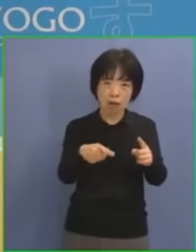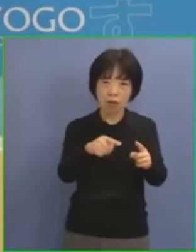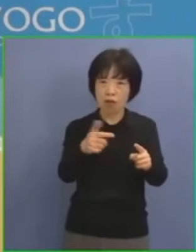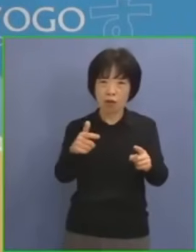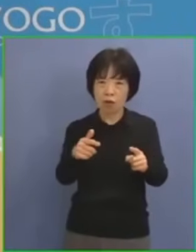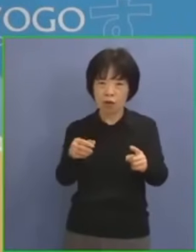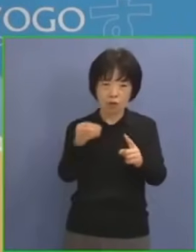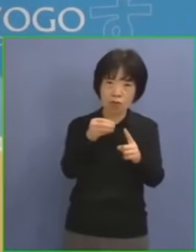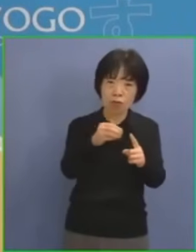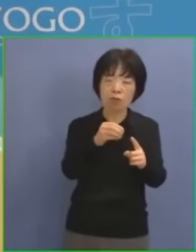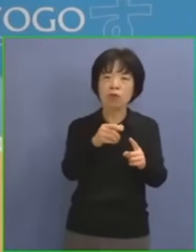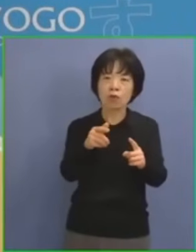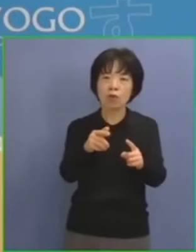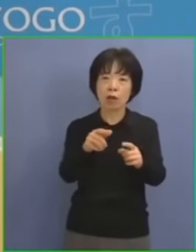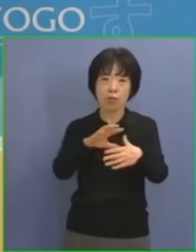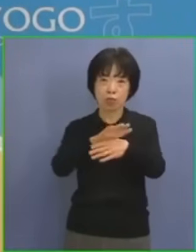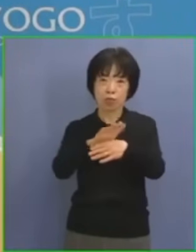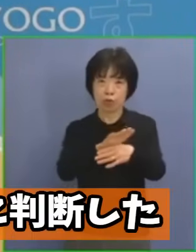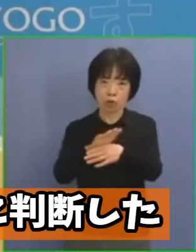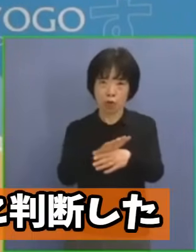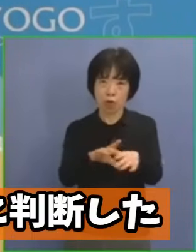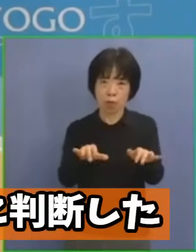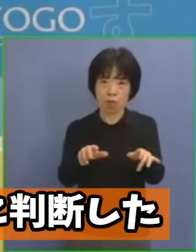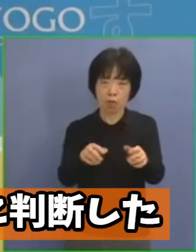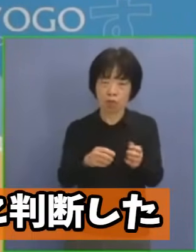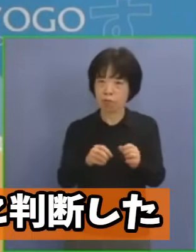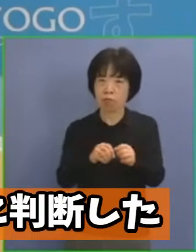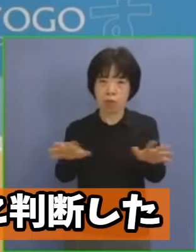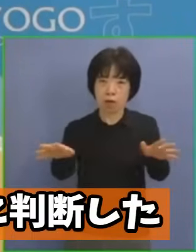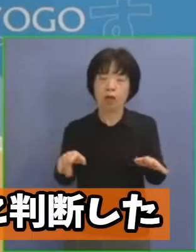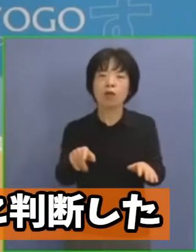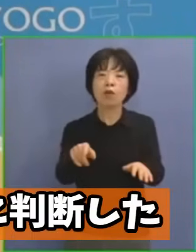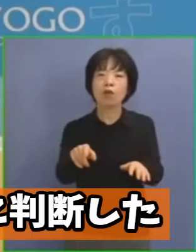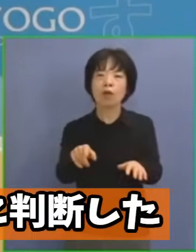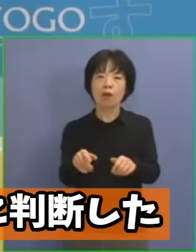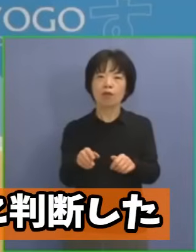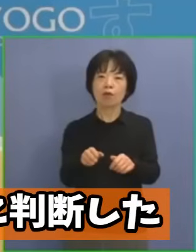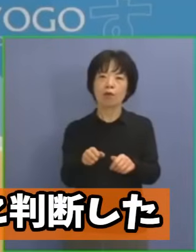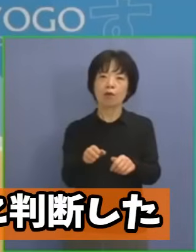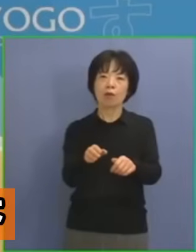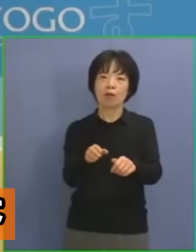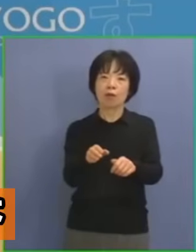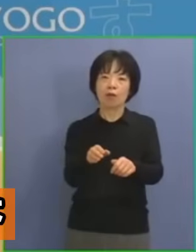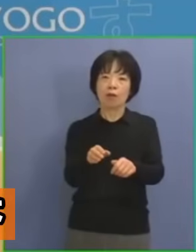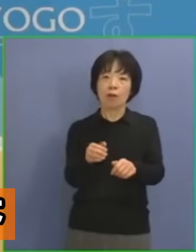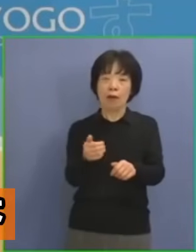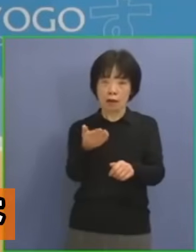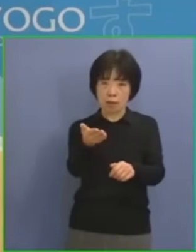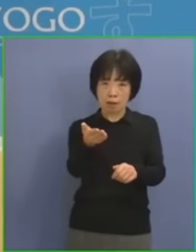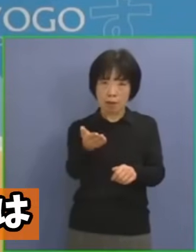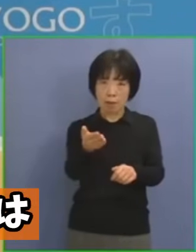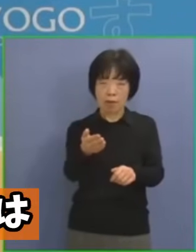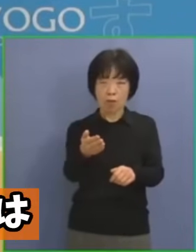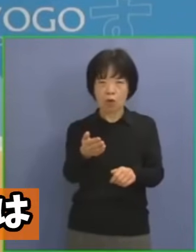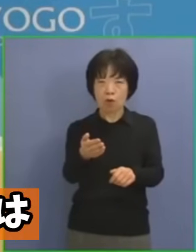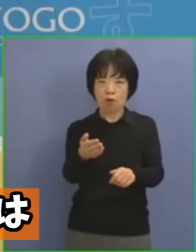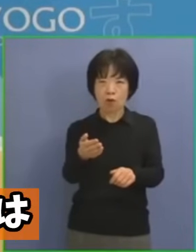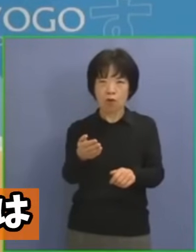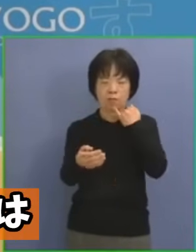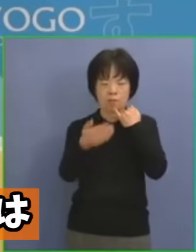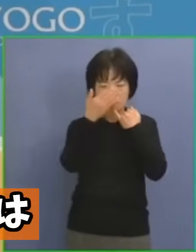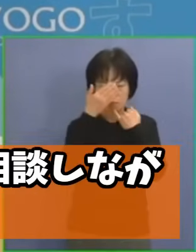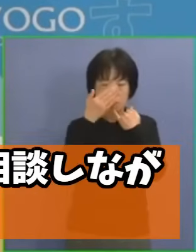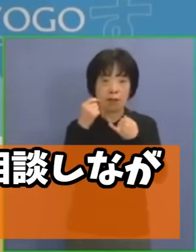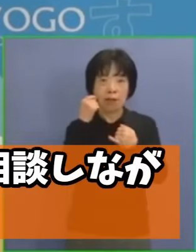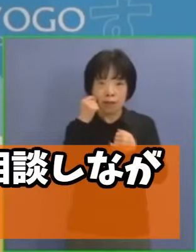4日前で、まあ、その知事が看過できないというふうに判断したということになるんですかね、退職を取り消した